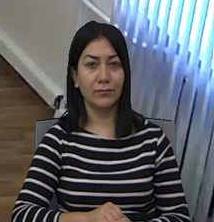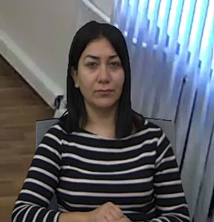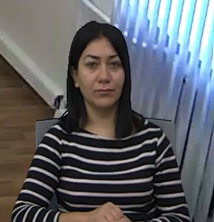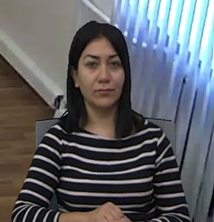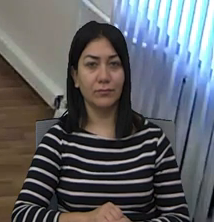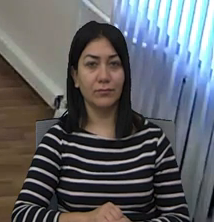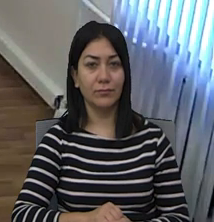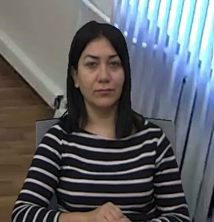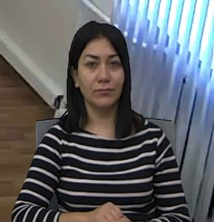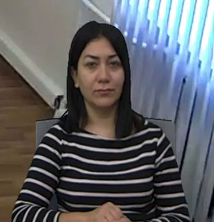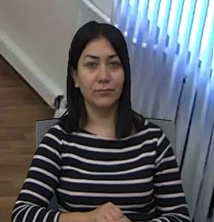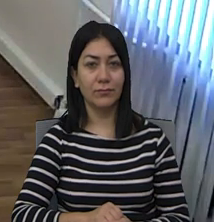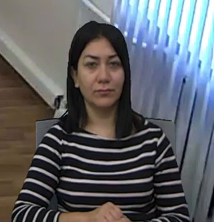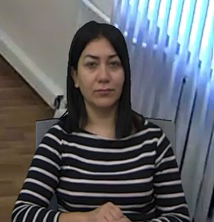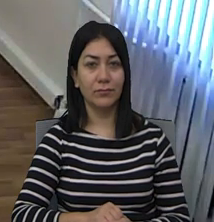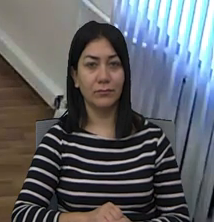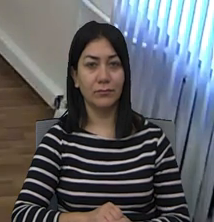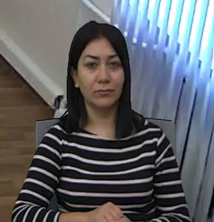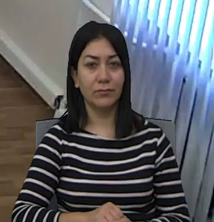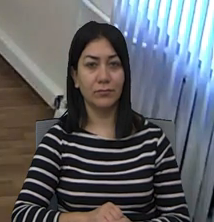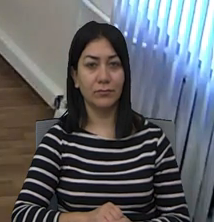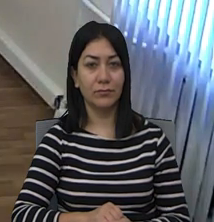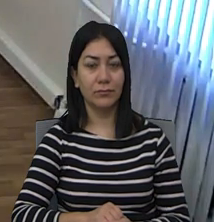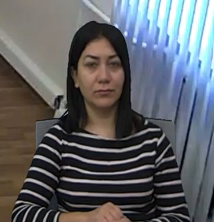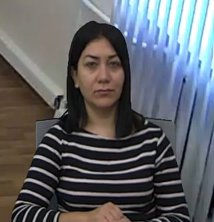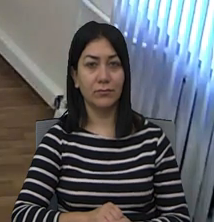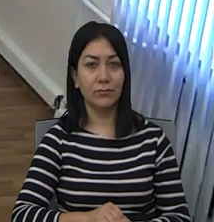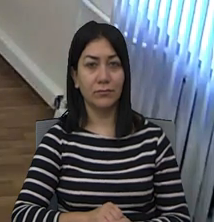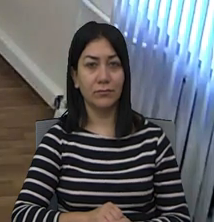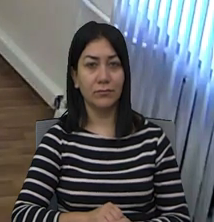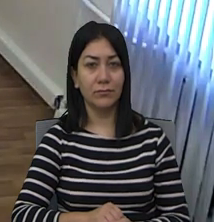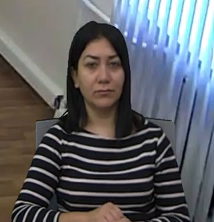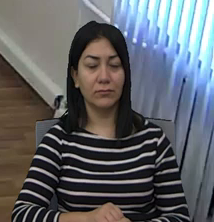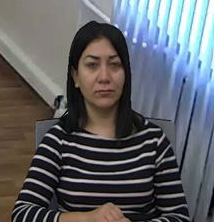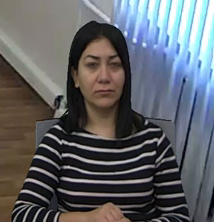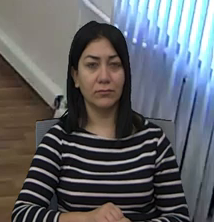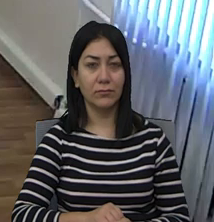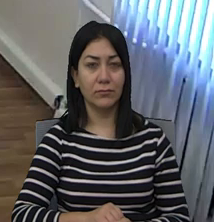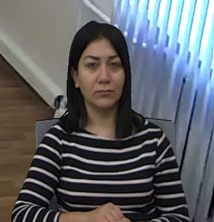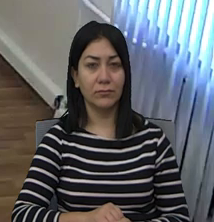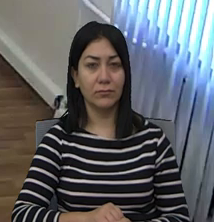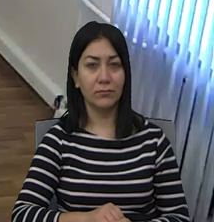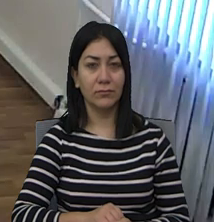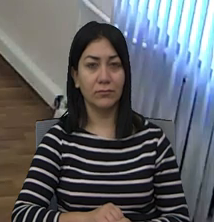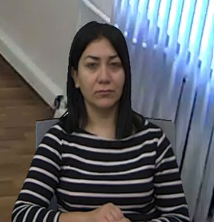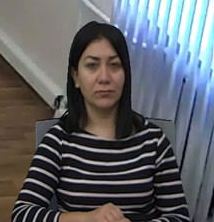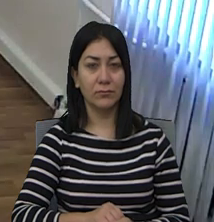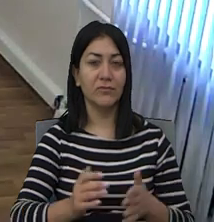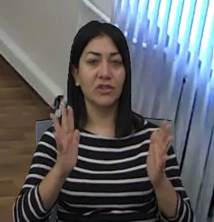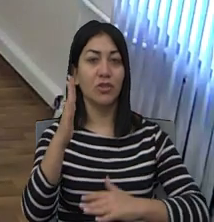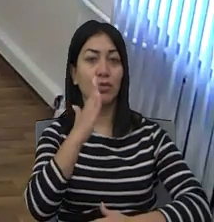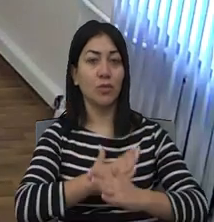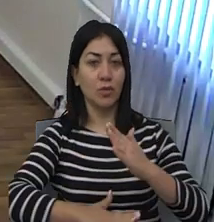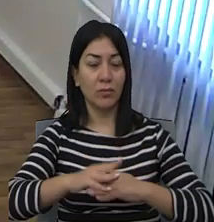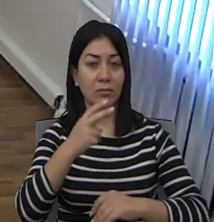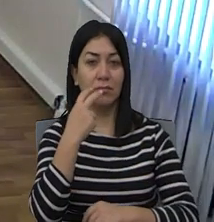in ways that make a very clear positive difference to Armenia's future. Ուստի մենք շատ ուրախ ենք, որ